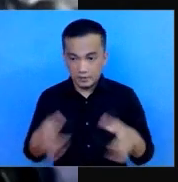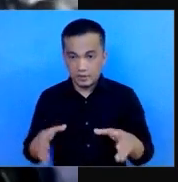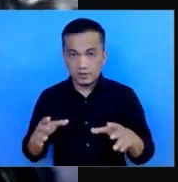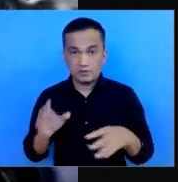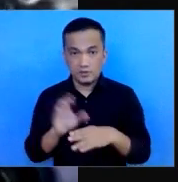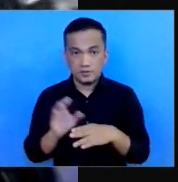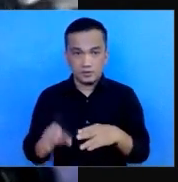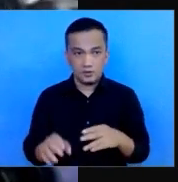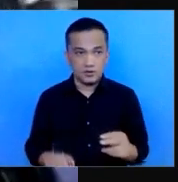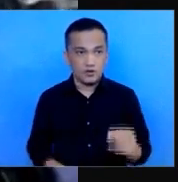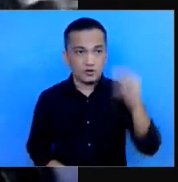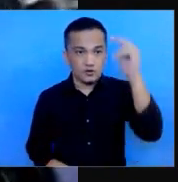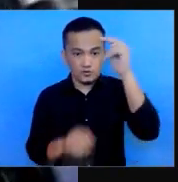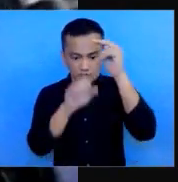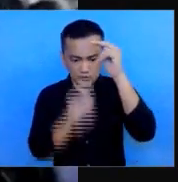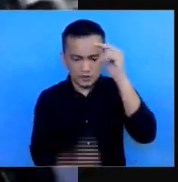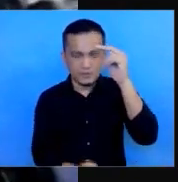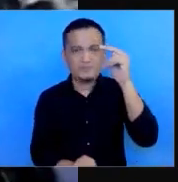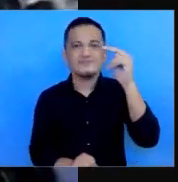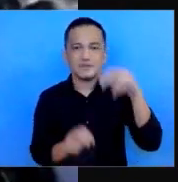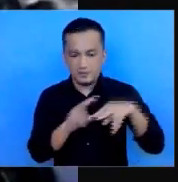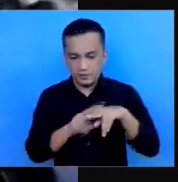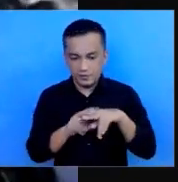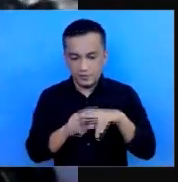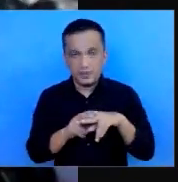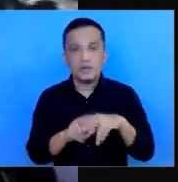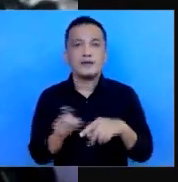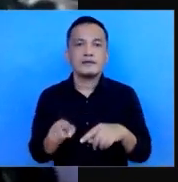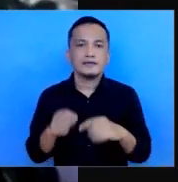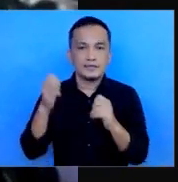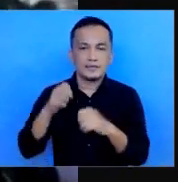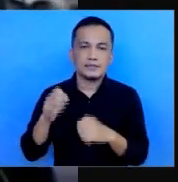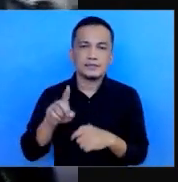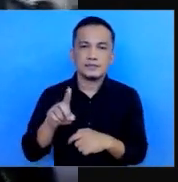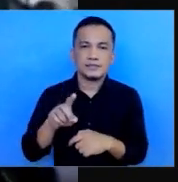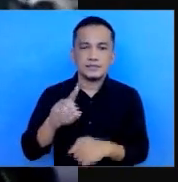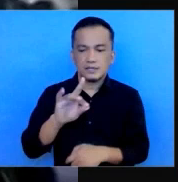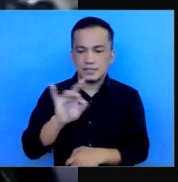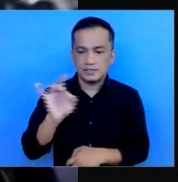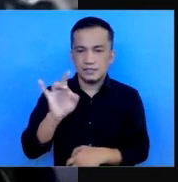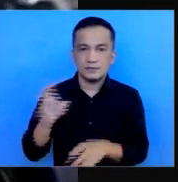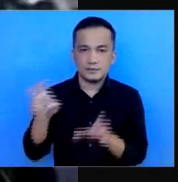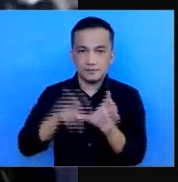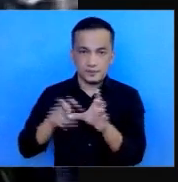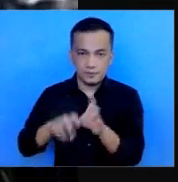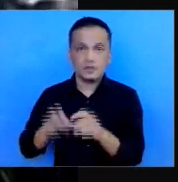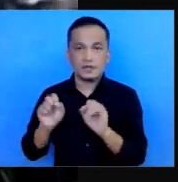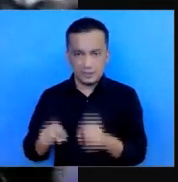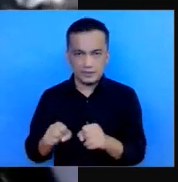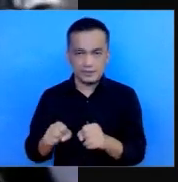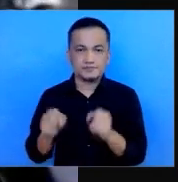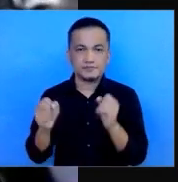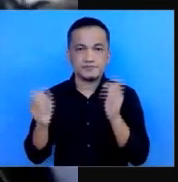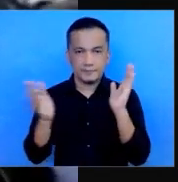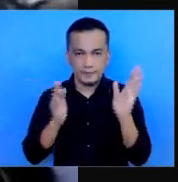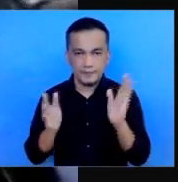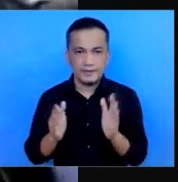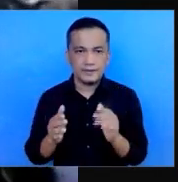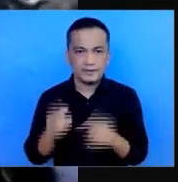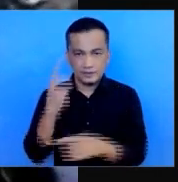South Commuter Railway Project, inaasahan daw na mahigit 800,000 pasahero ang kaya nitong maservisyuhan